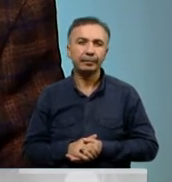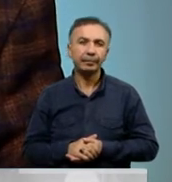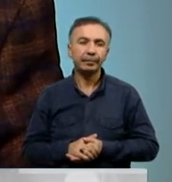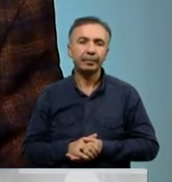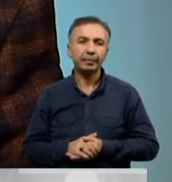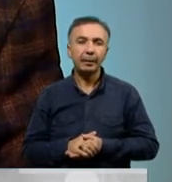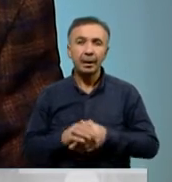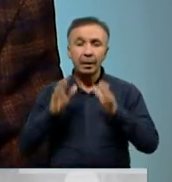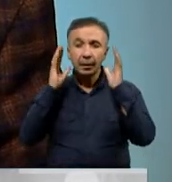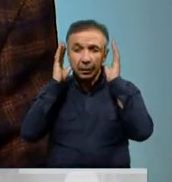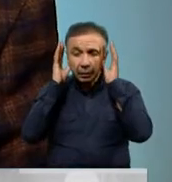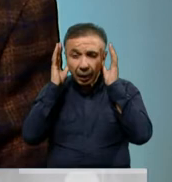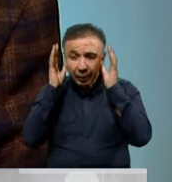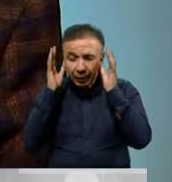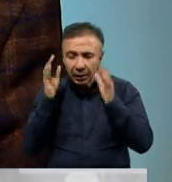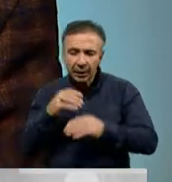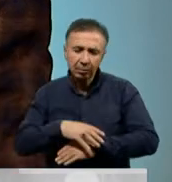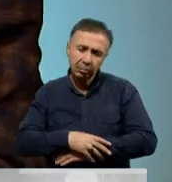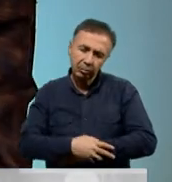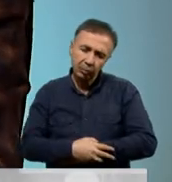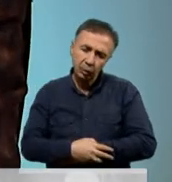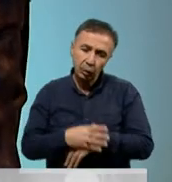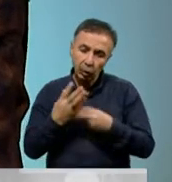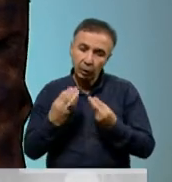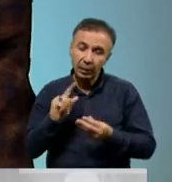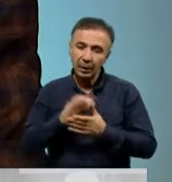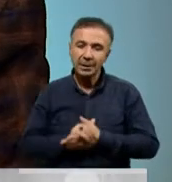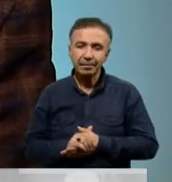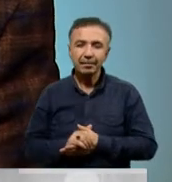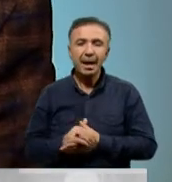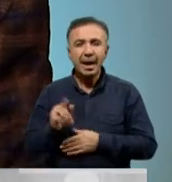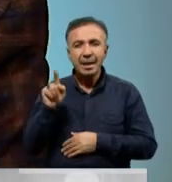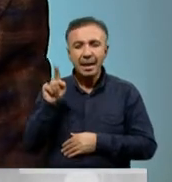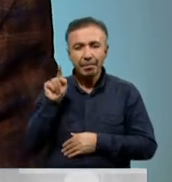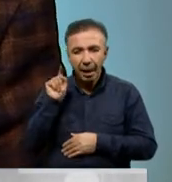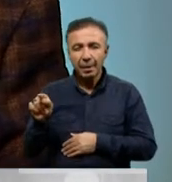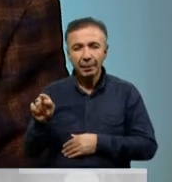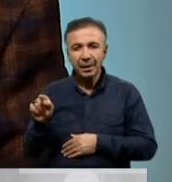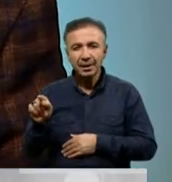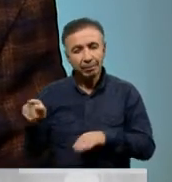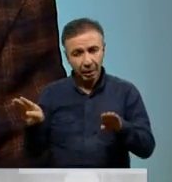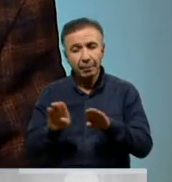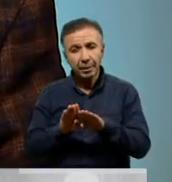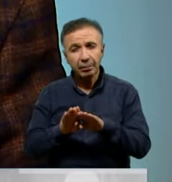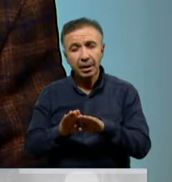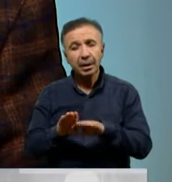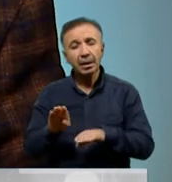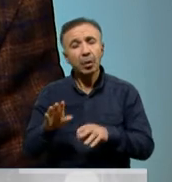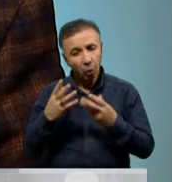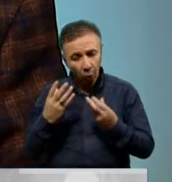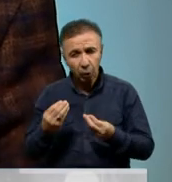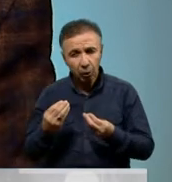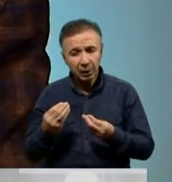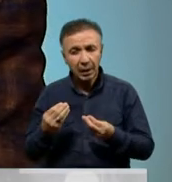namazda huşu içinde olmak lazım demek ki Tek parmakla basıp kapatabiliyorsanız bu zarar